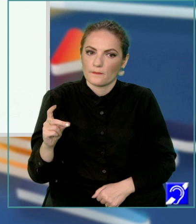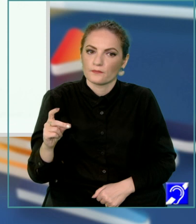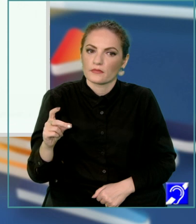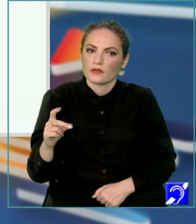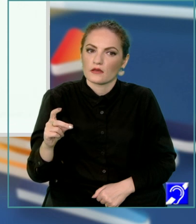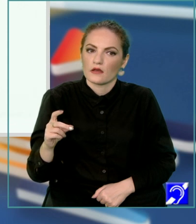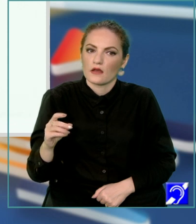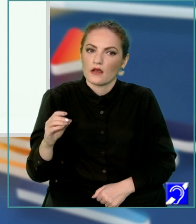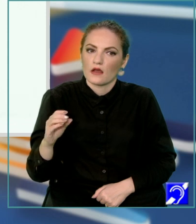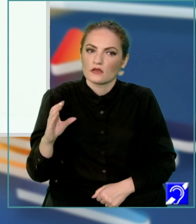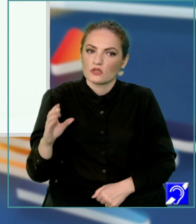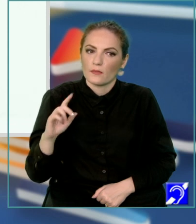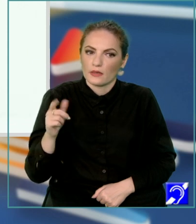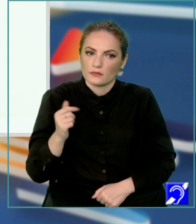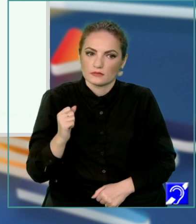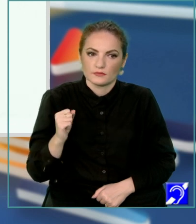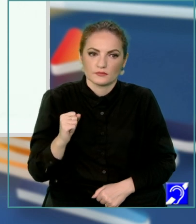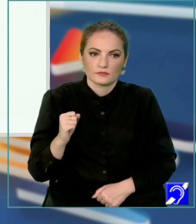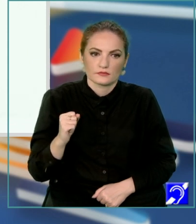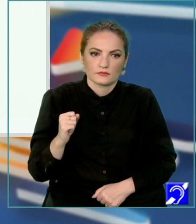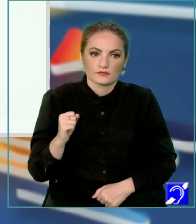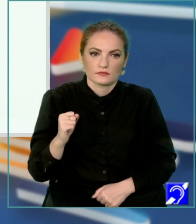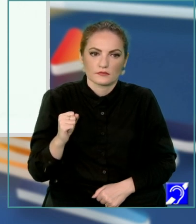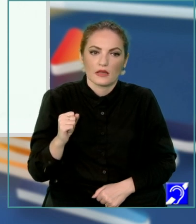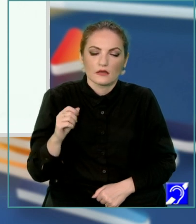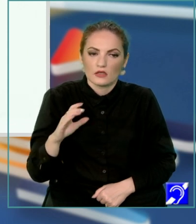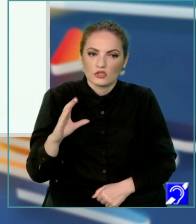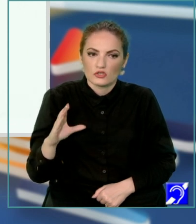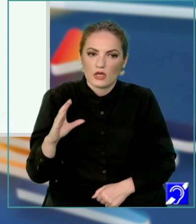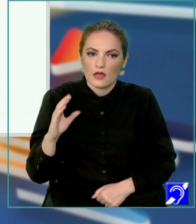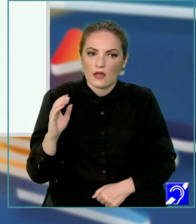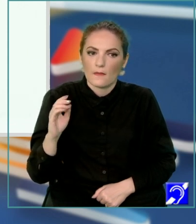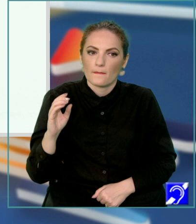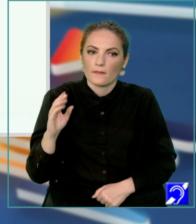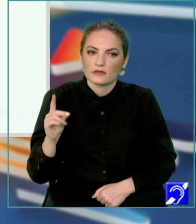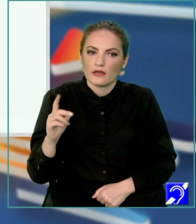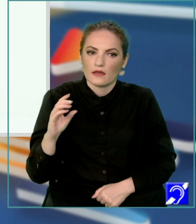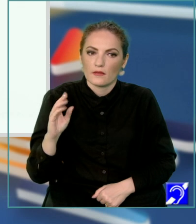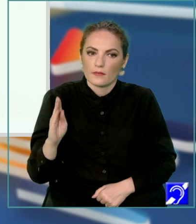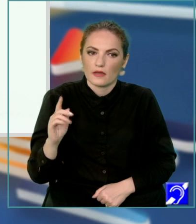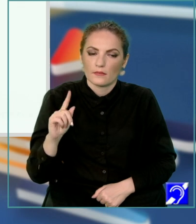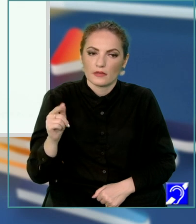patru diagonale atenție trebuie făcută distincția yeah